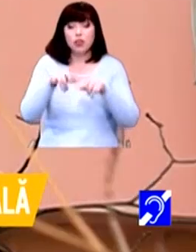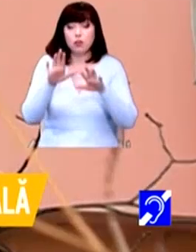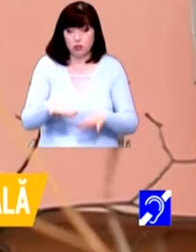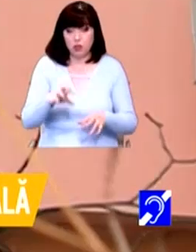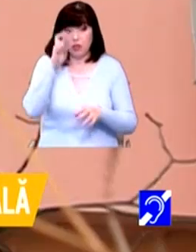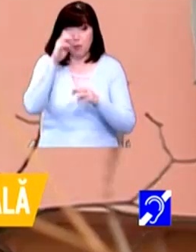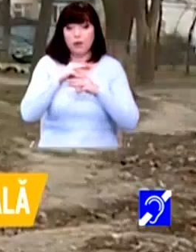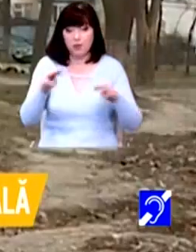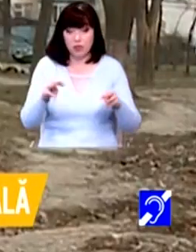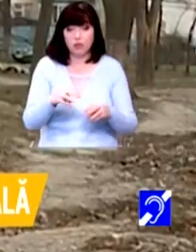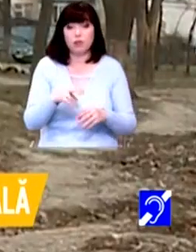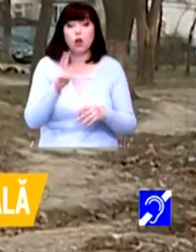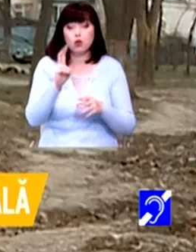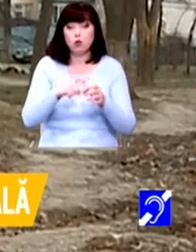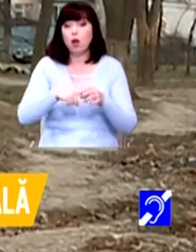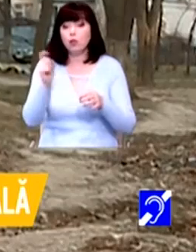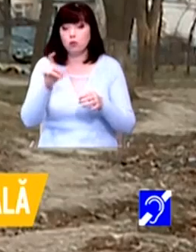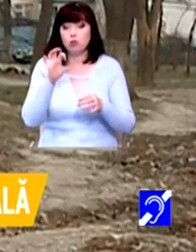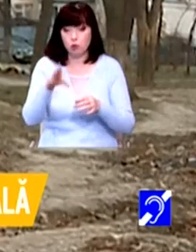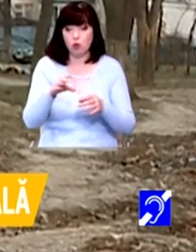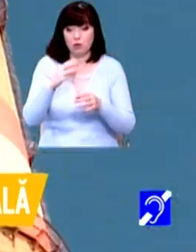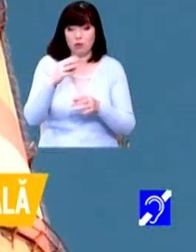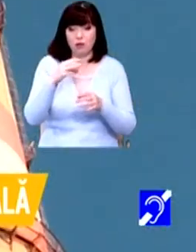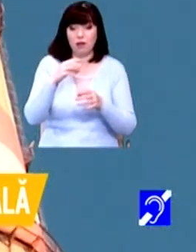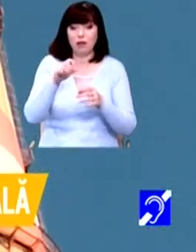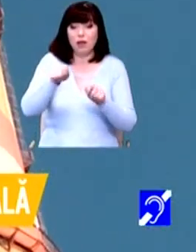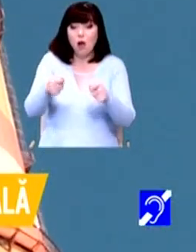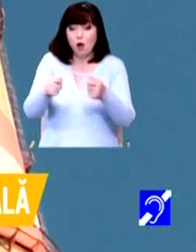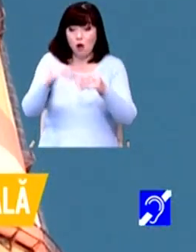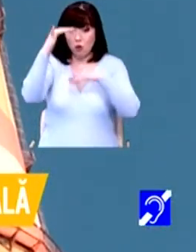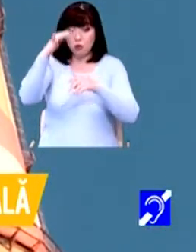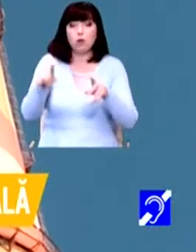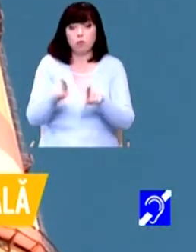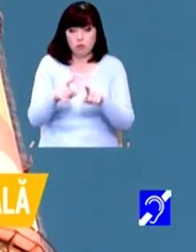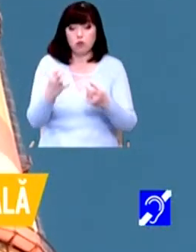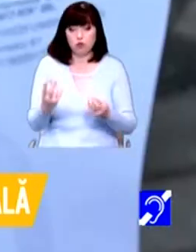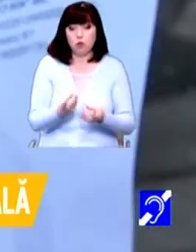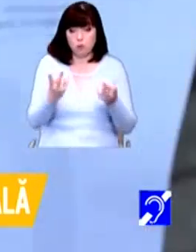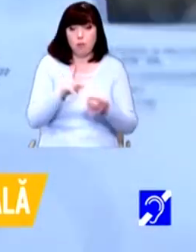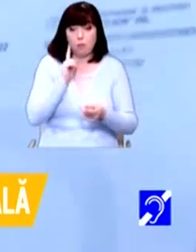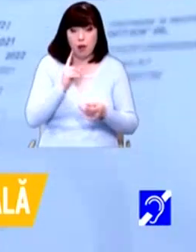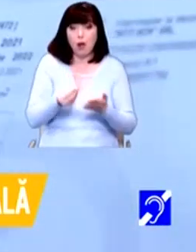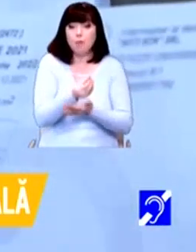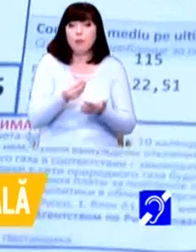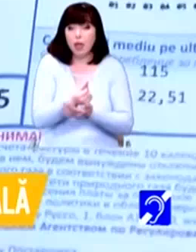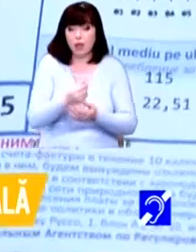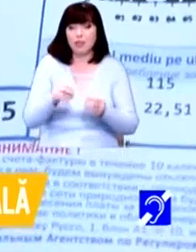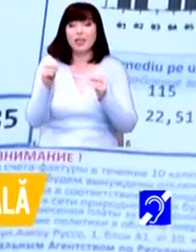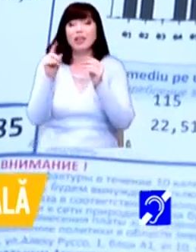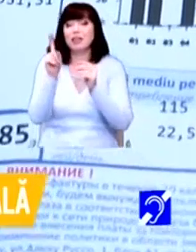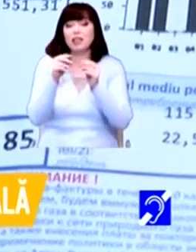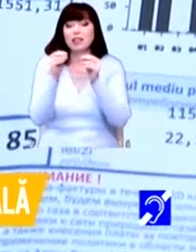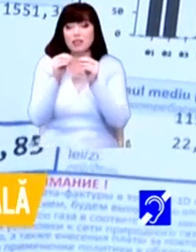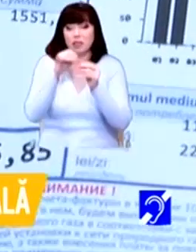a Guvernului, consumatorii debranșați de la sistemul centralizat de încălzire continuă să achite societății pe acțiuni Termoelectrica 10%